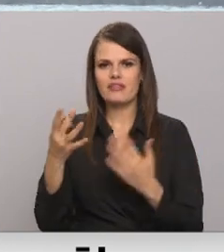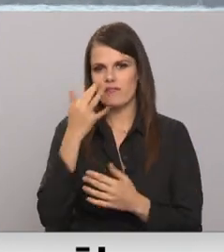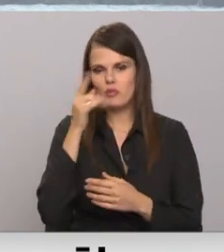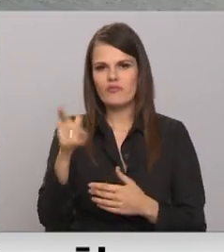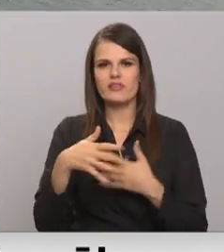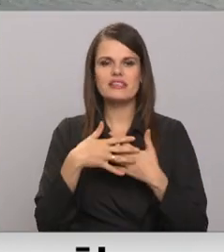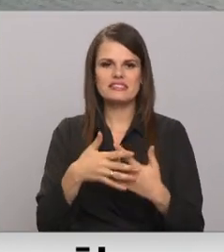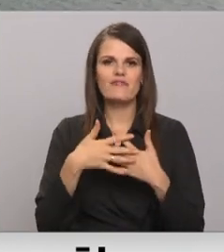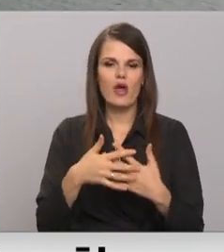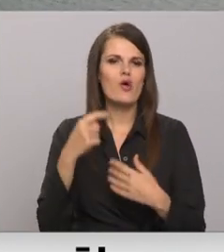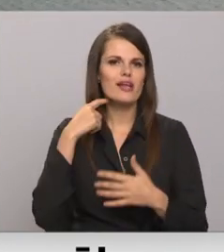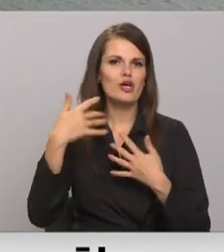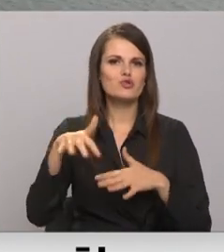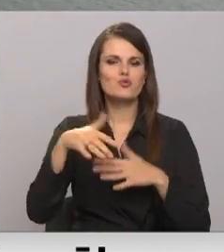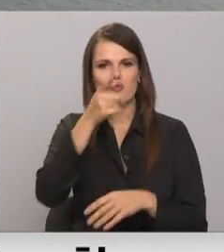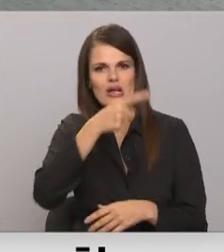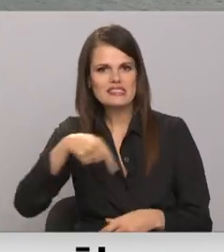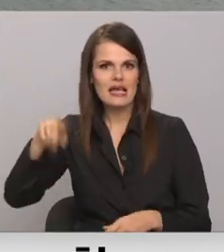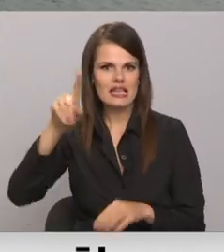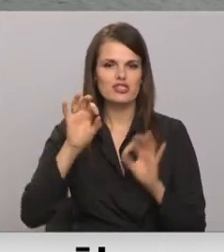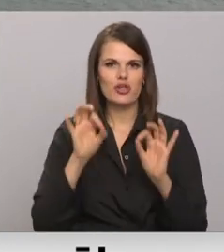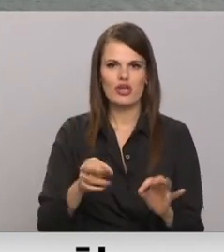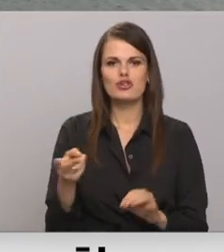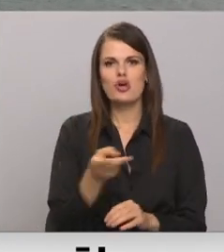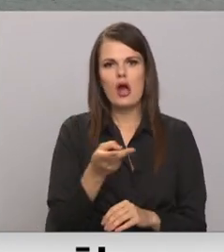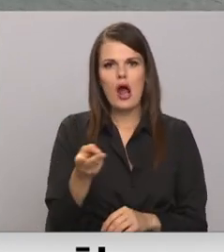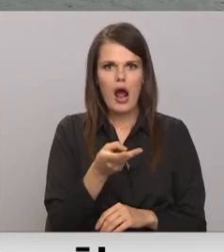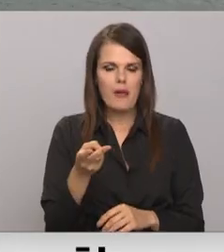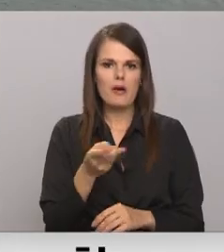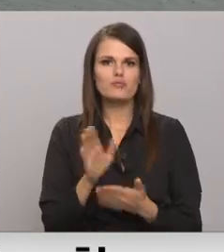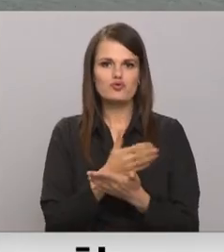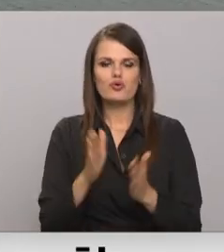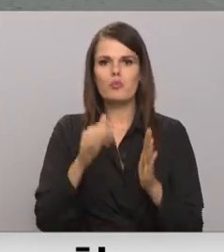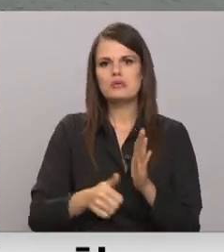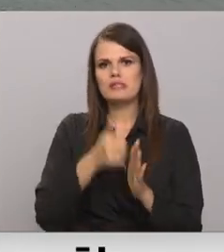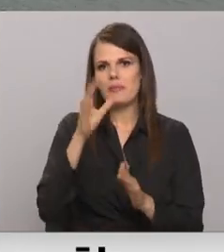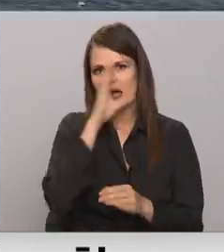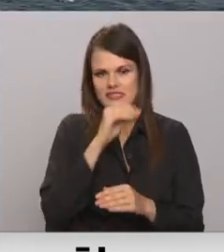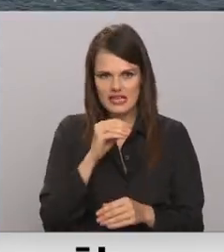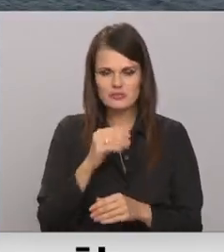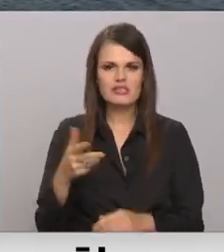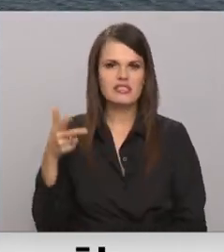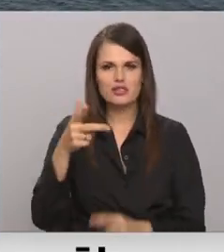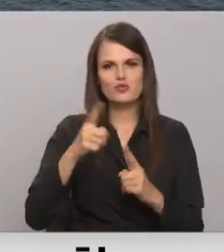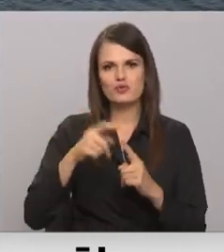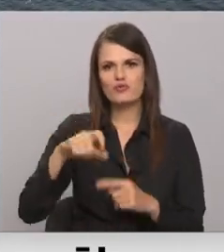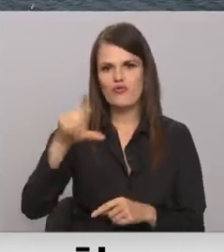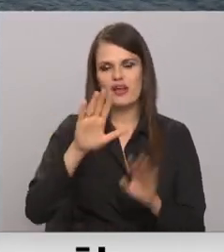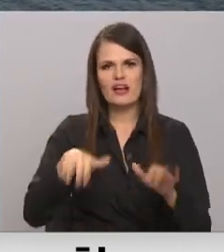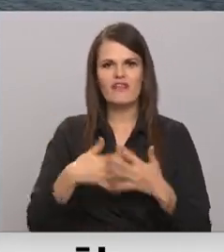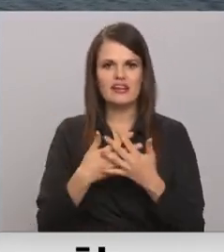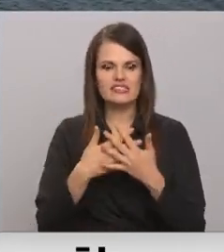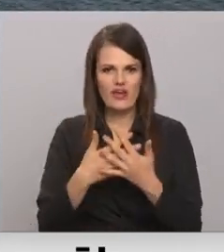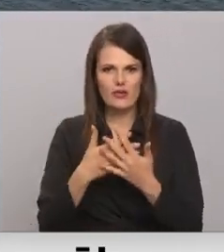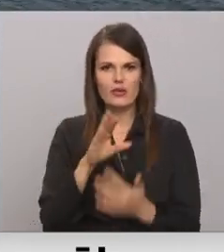jūras līcī. Tieši šīm abām sugām nākamgad būs labākas zvejas iespējas. Brētliņai par gandrīz 3000 tonām vairāk nekā šogad,